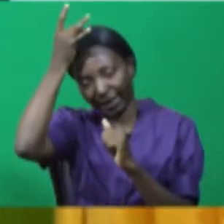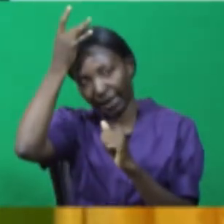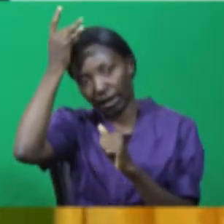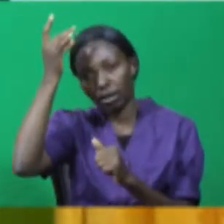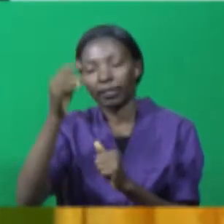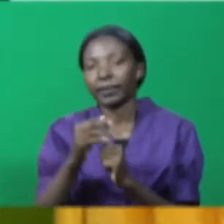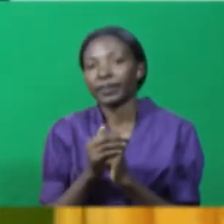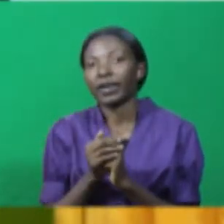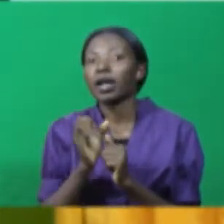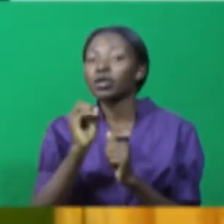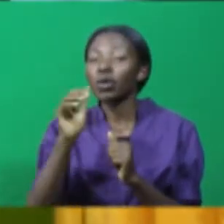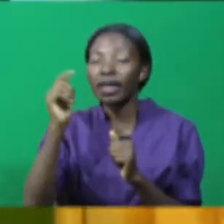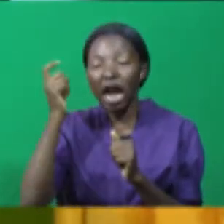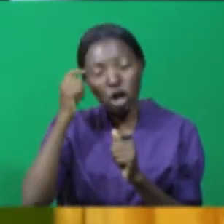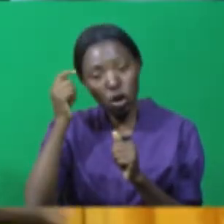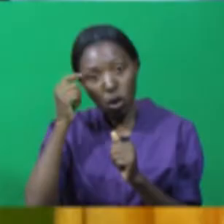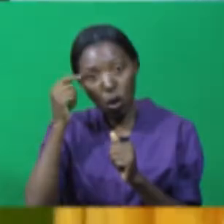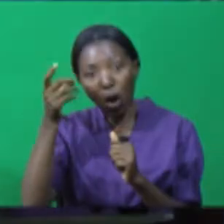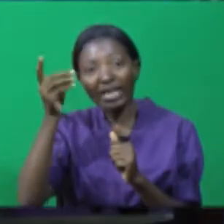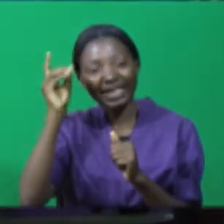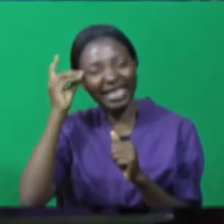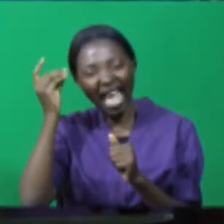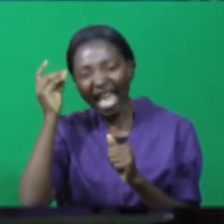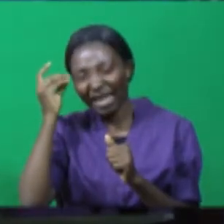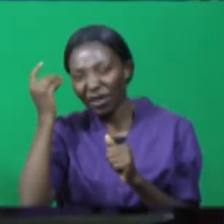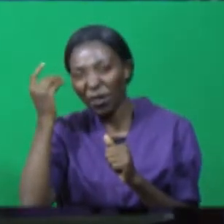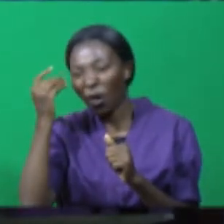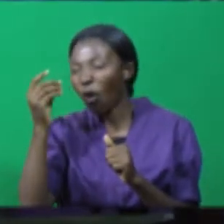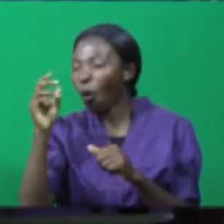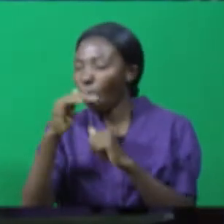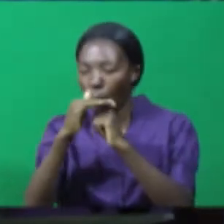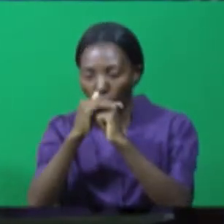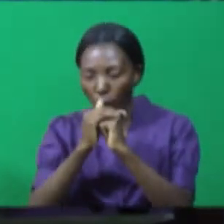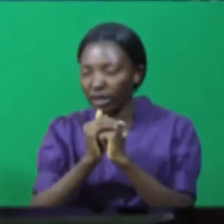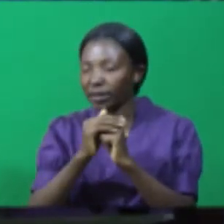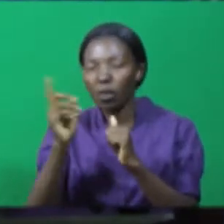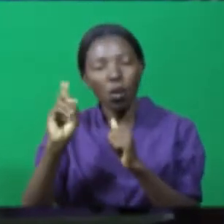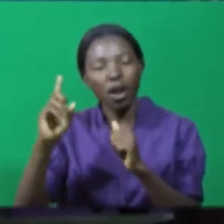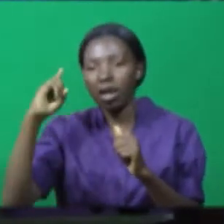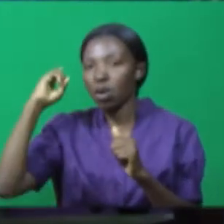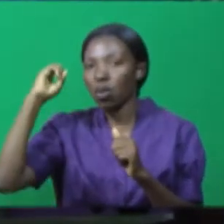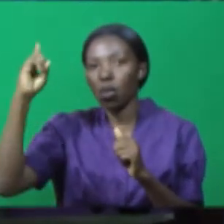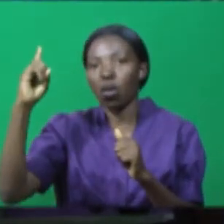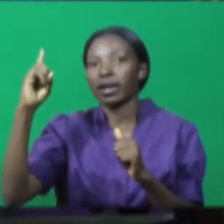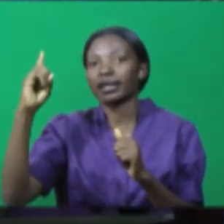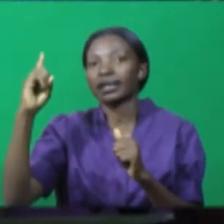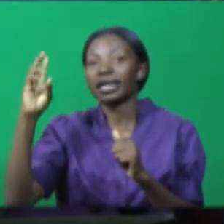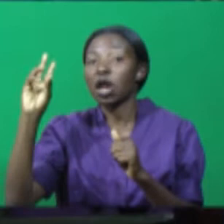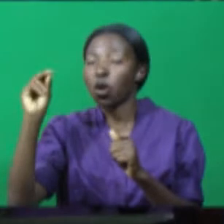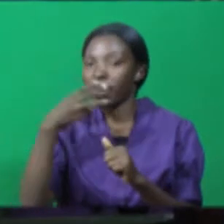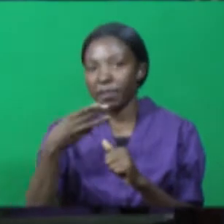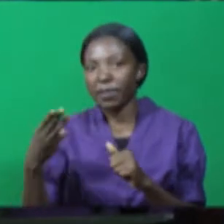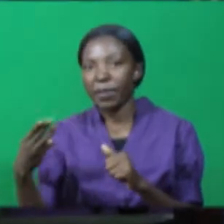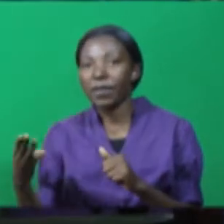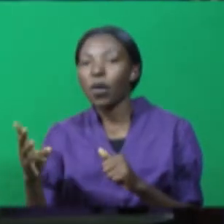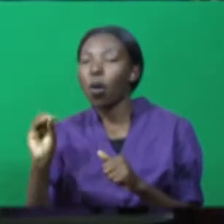mambo. Vachiziva kuti Daniel hazviite kuti anamate munhu. Ehe. Daniel aizva kuti chinonamatwa chete